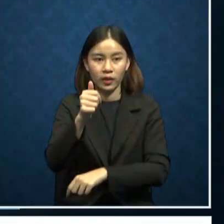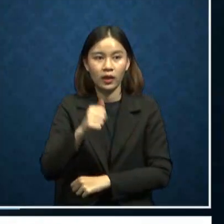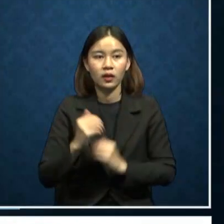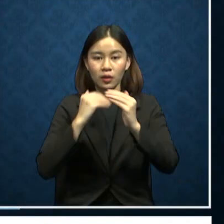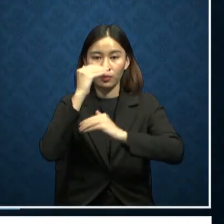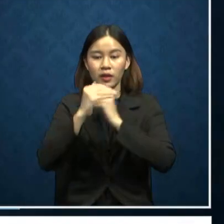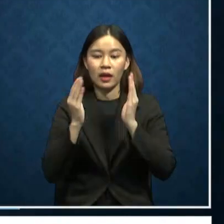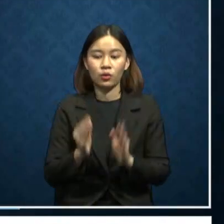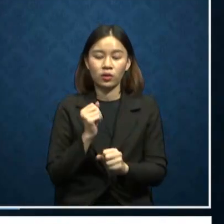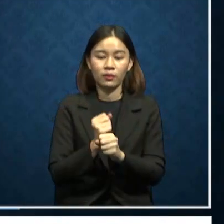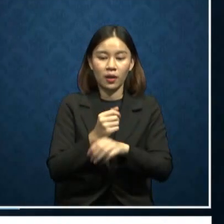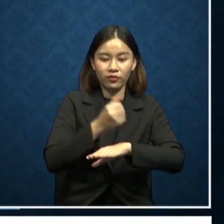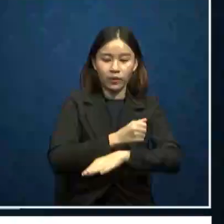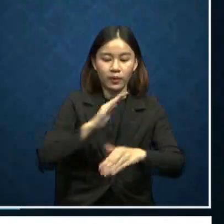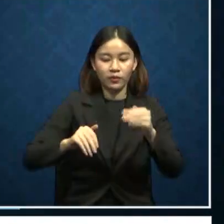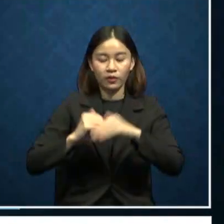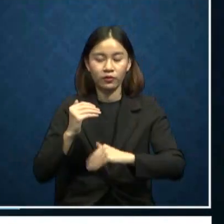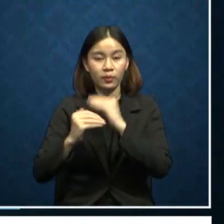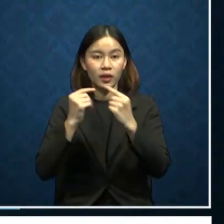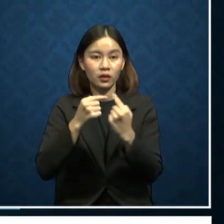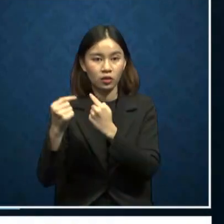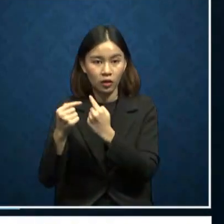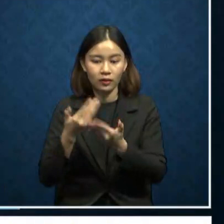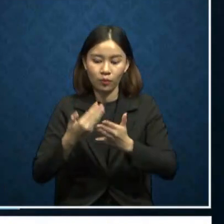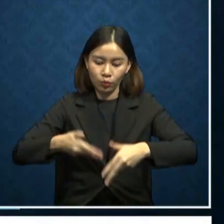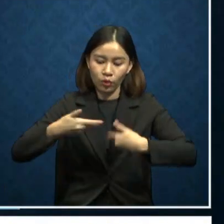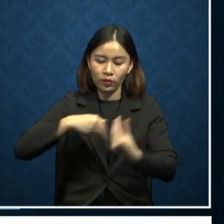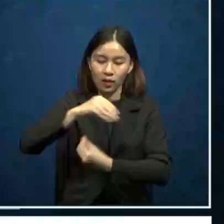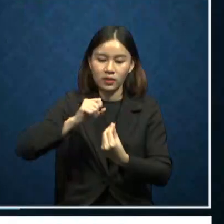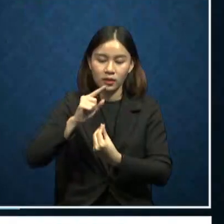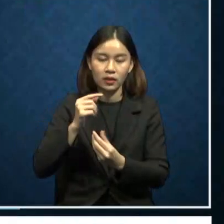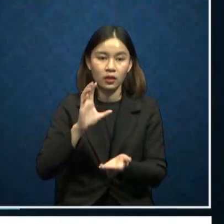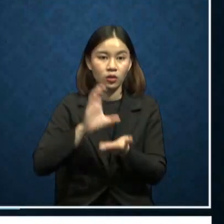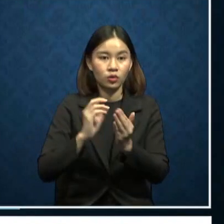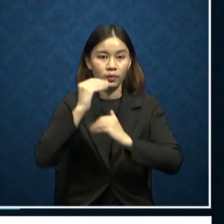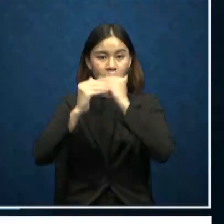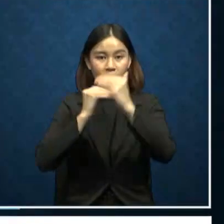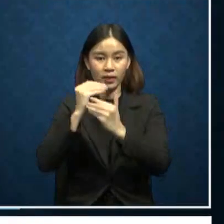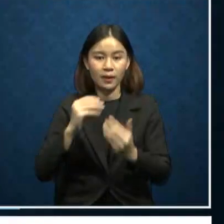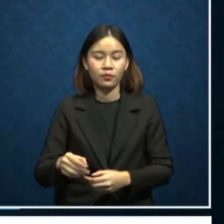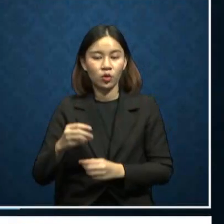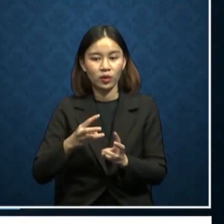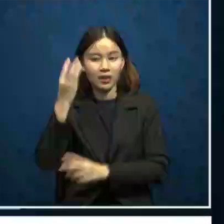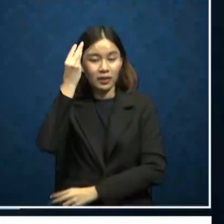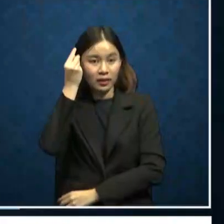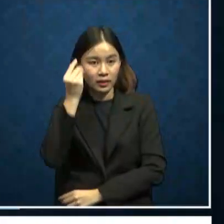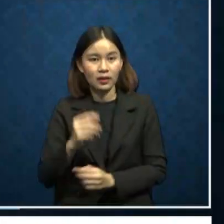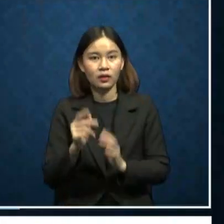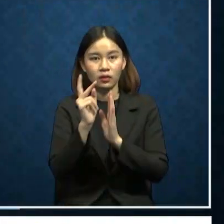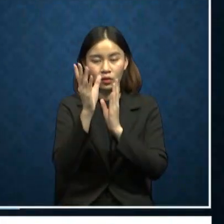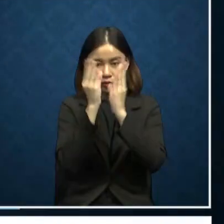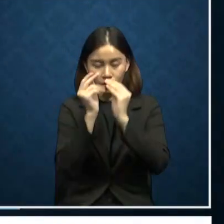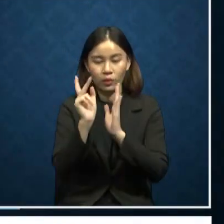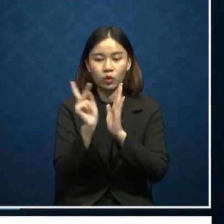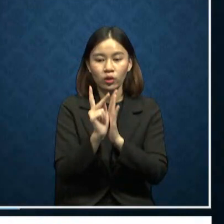พัฒนากำลังคนแรงงานฝีมืออย่างต่อเนื่องเพื่อเพิ่มมูลค่าทางเศรษฐกิจต่อยอดต้นทุนทางวัฒนธรรมและภูมิปัญญาศึกษาข้อมูลกฎระเบียบ